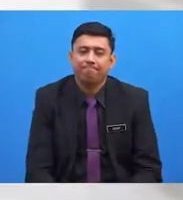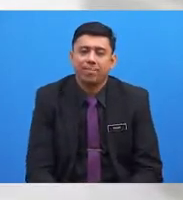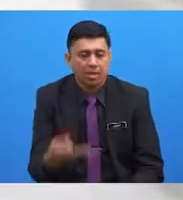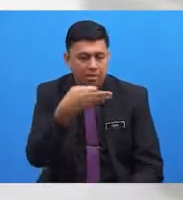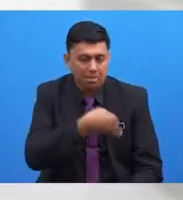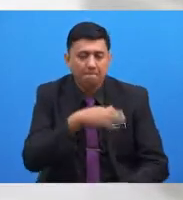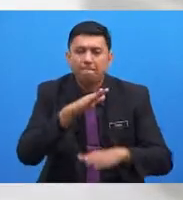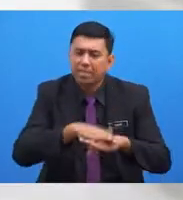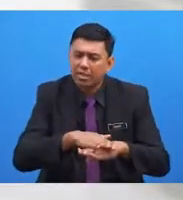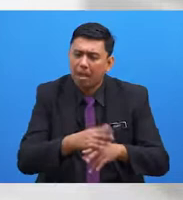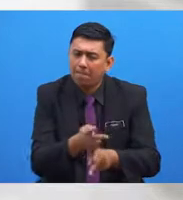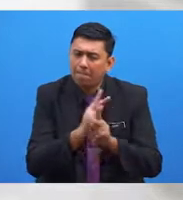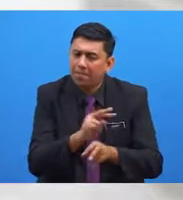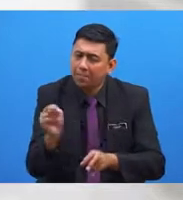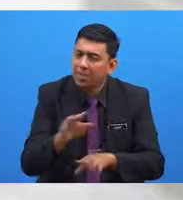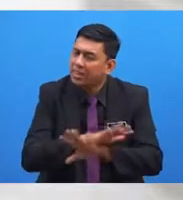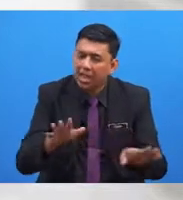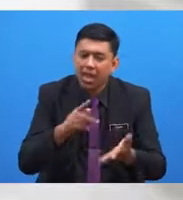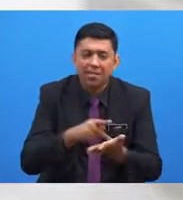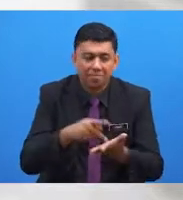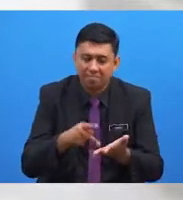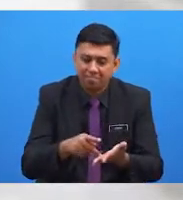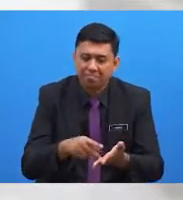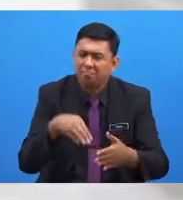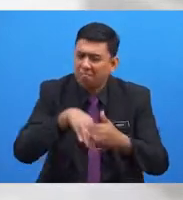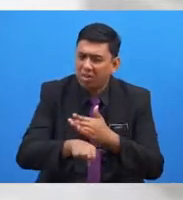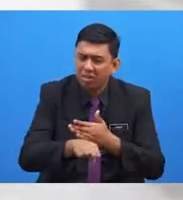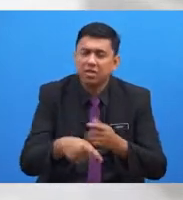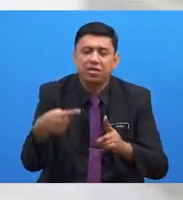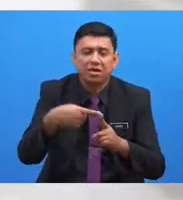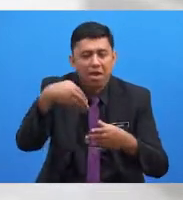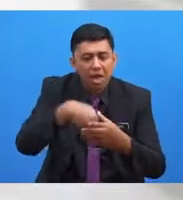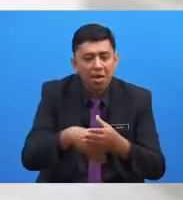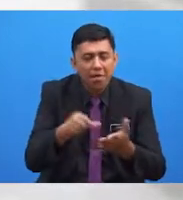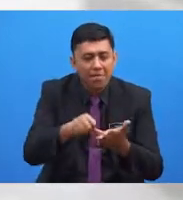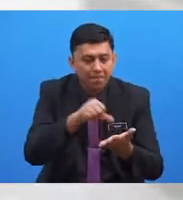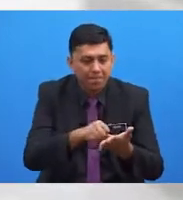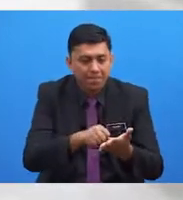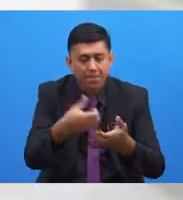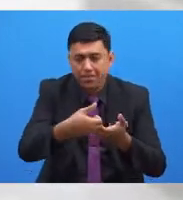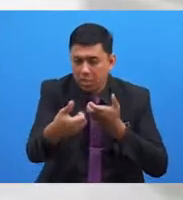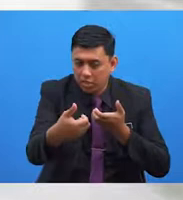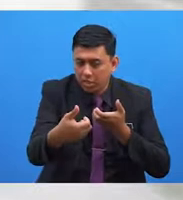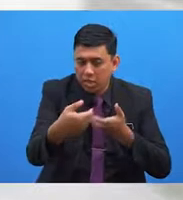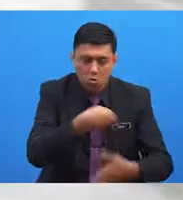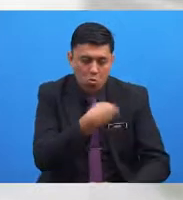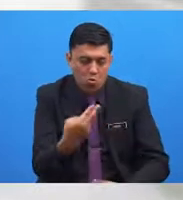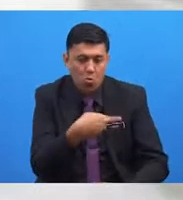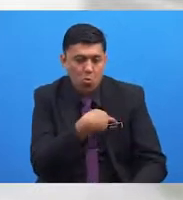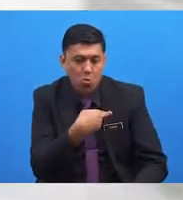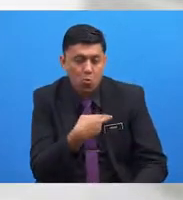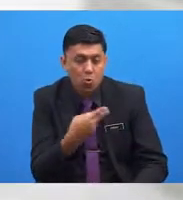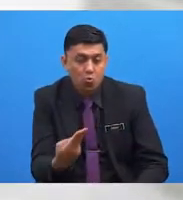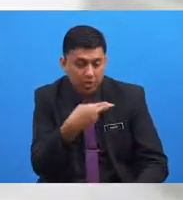Faedah atas pinjaman tidak dikira dan tidak dimasukkan ke dalam akaun pengasingan untung rugi kerana faedah